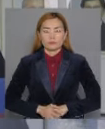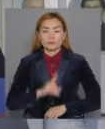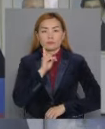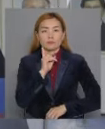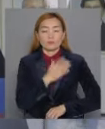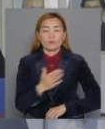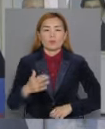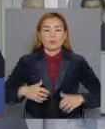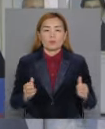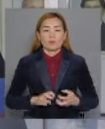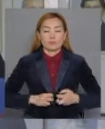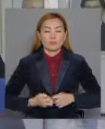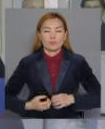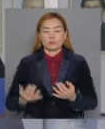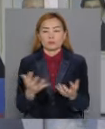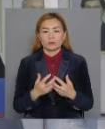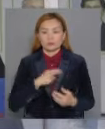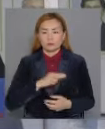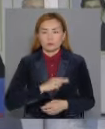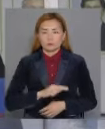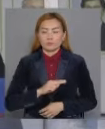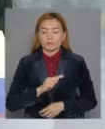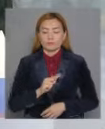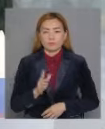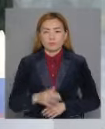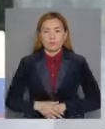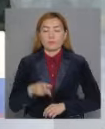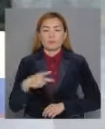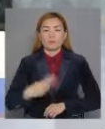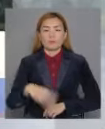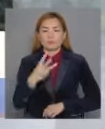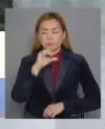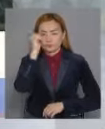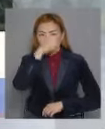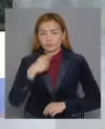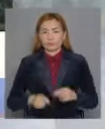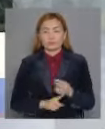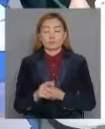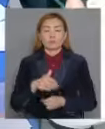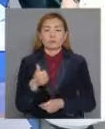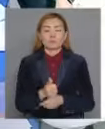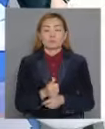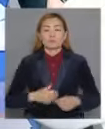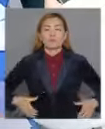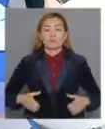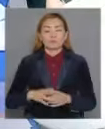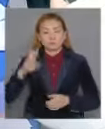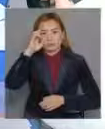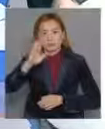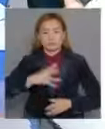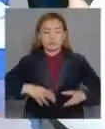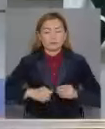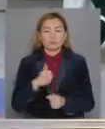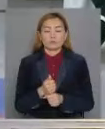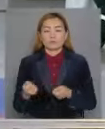мәселесін көтеріп, жастармен тығыз жұмыс жасаса деген ойдамын. 2023 жылдан бастап президенттің, парламент пен үкіметтің барлық